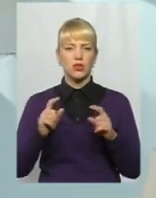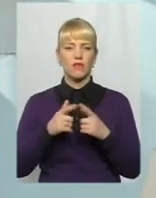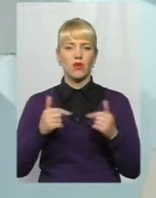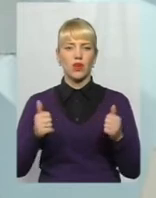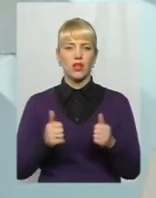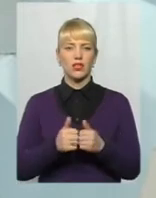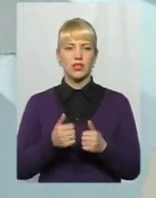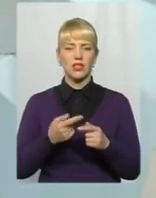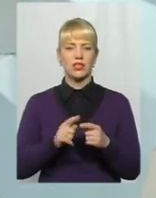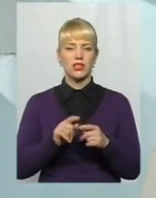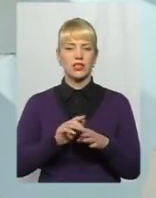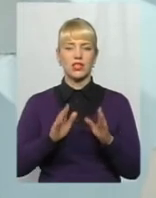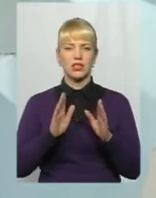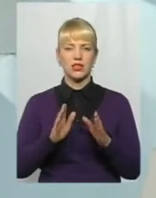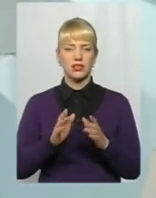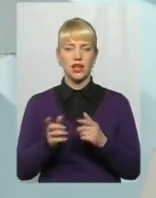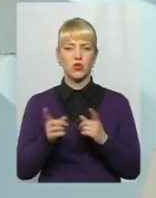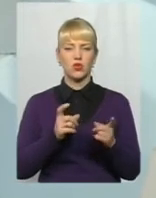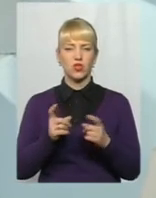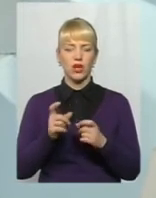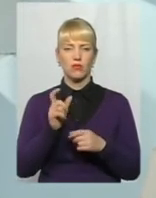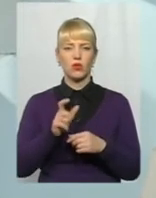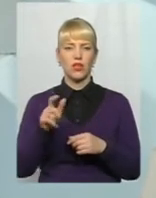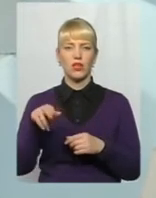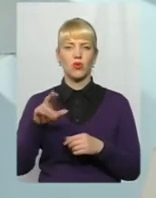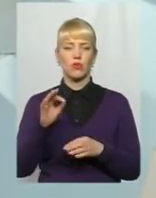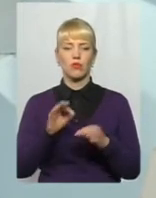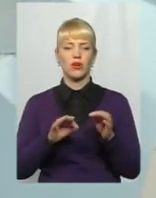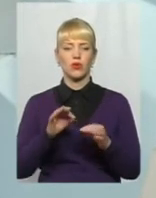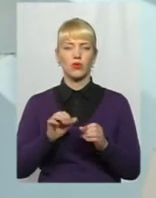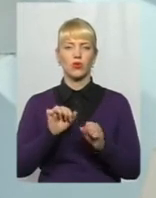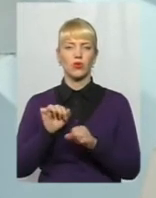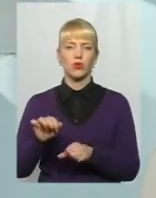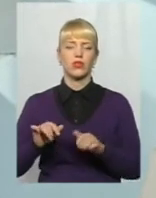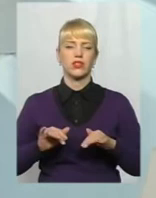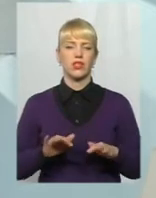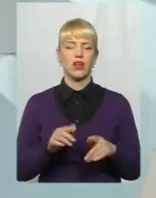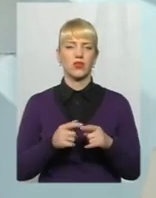людей залучаємо до природоохоронних заходів, а і студенти працюють